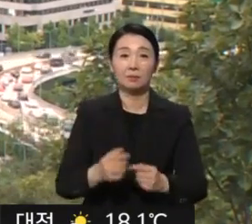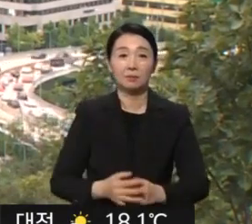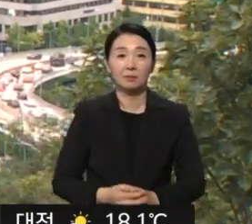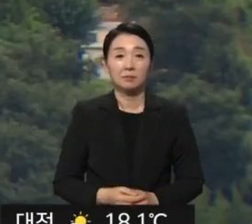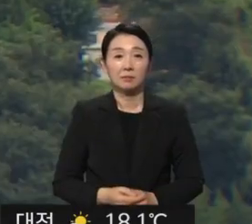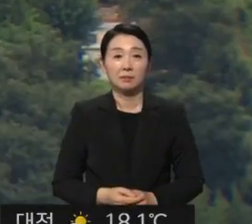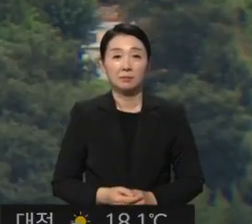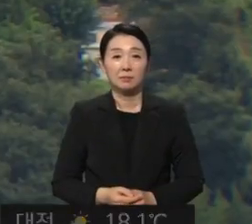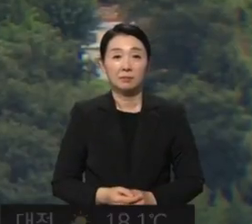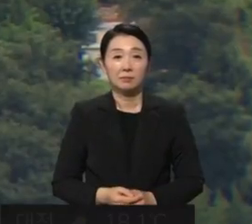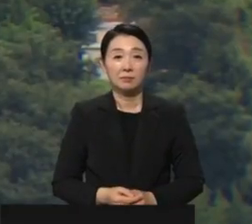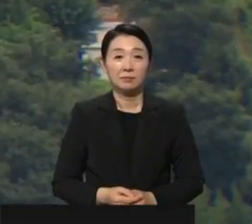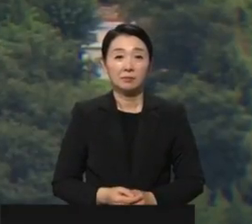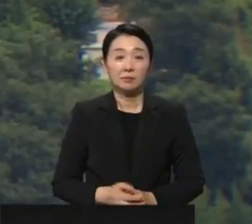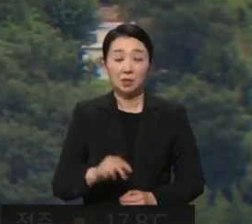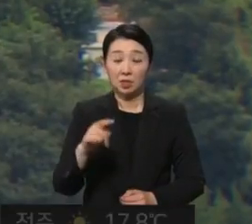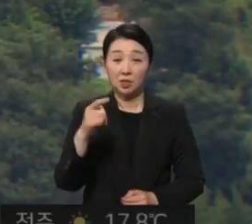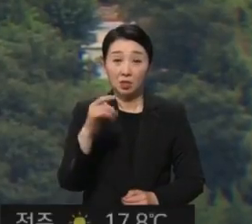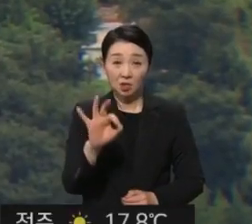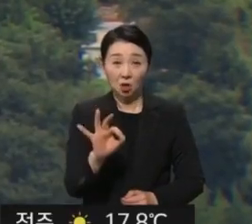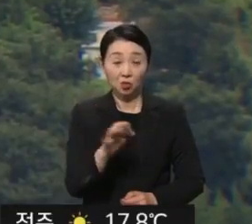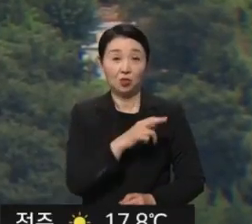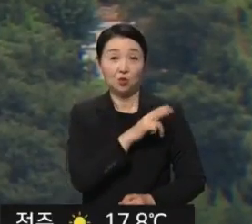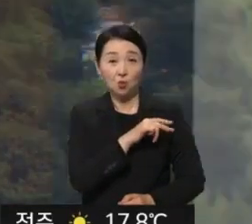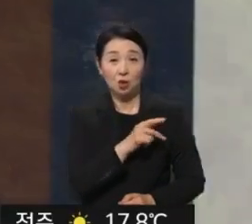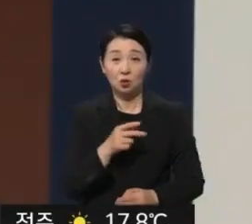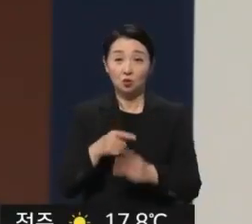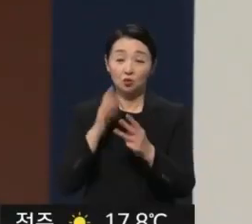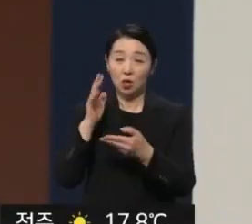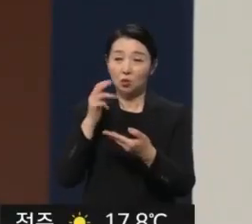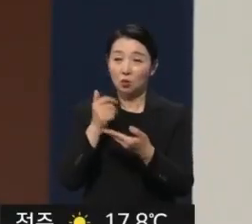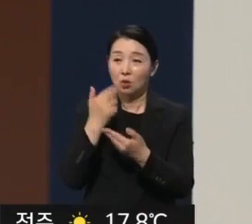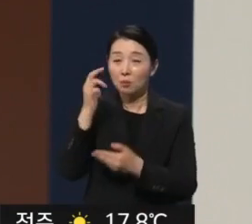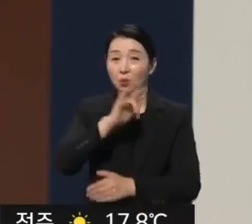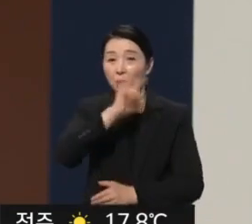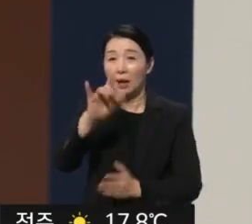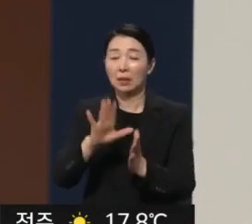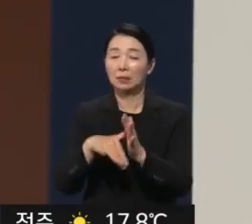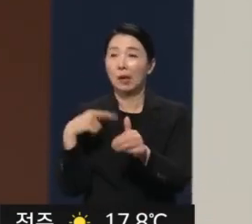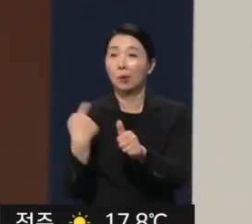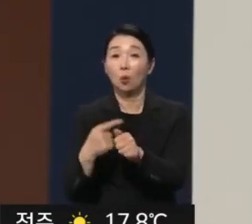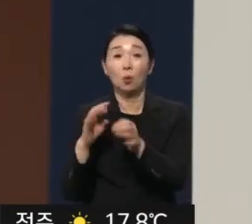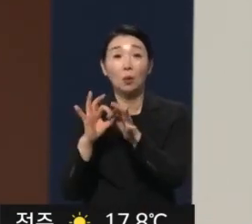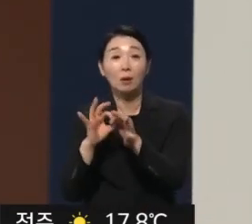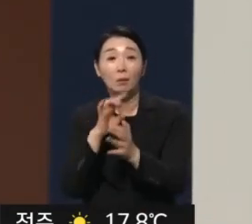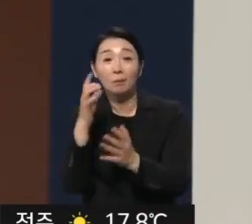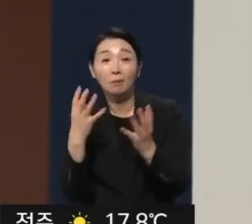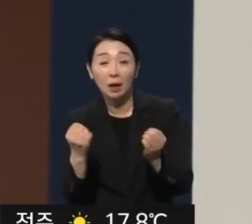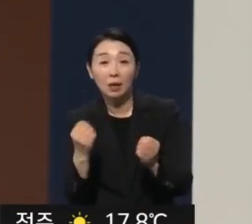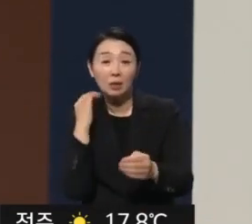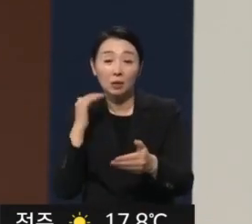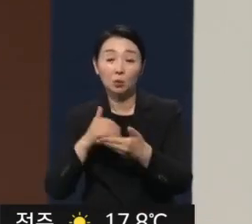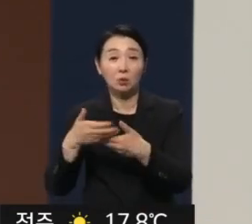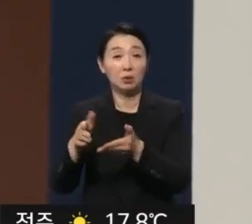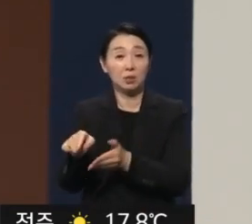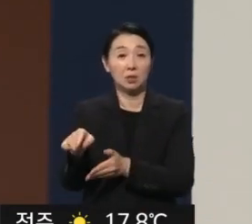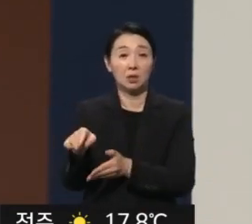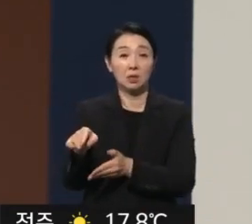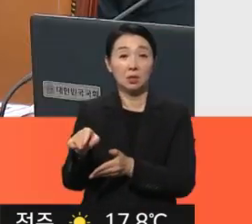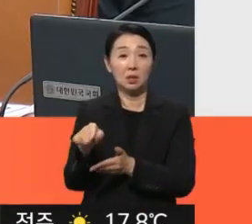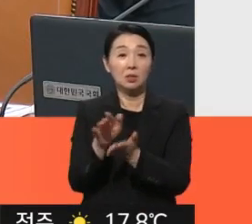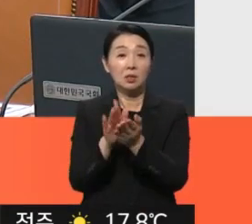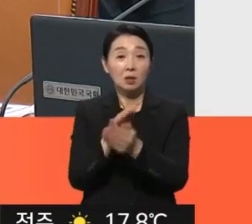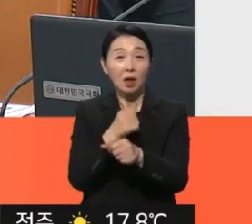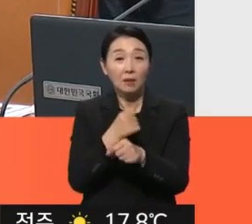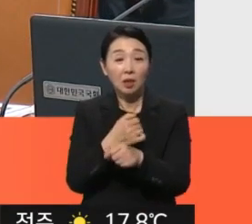자료제출구입니다네 그리고 전용기 의원은 윤 대통령이 미국 순방 당시 비속어 논란과 관련해서 대통령 씨를 대통령실에서